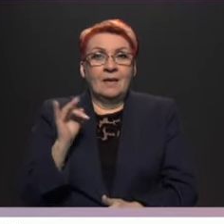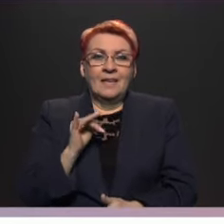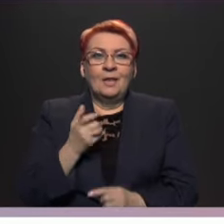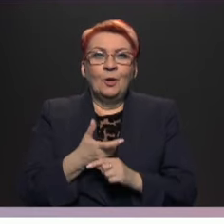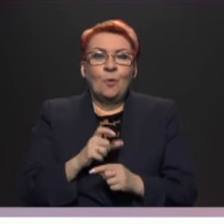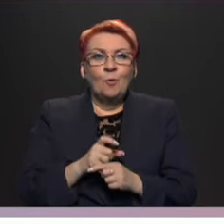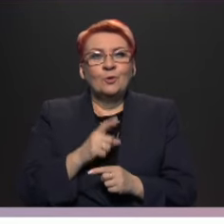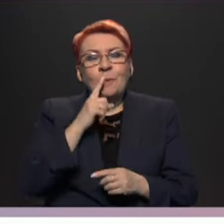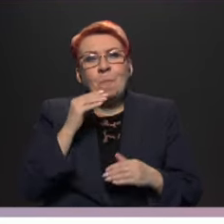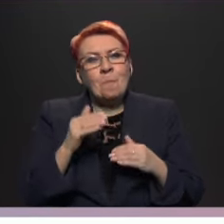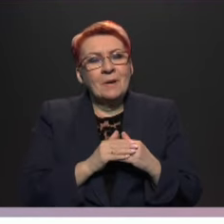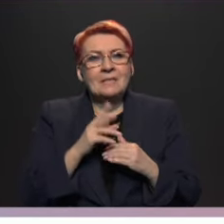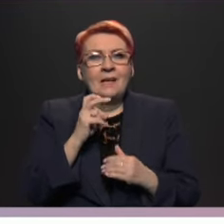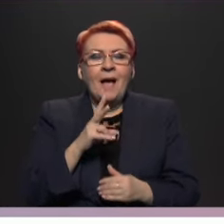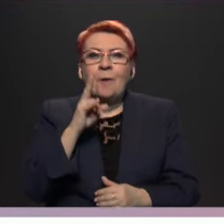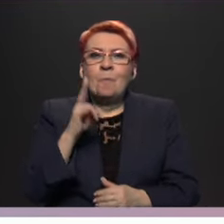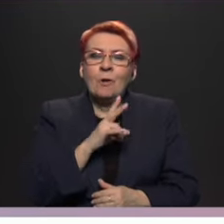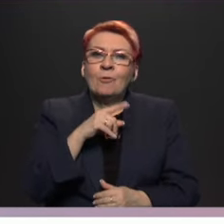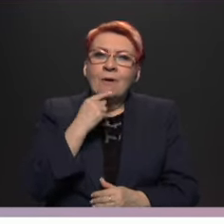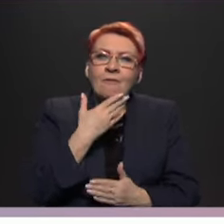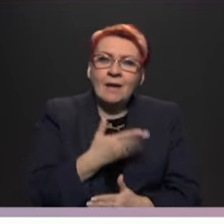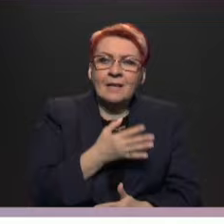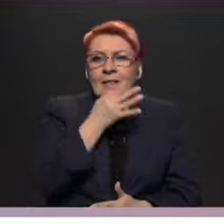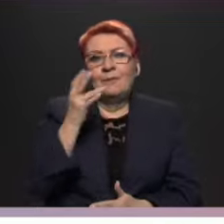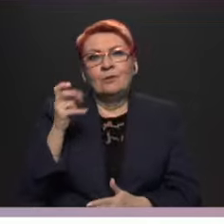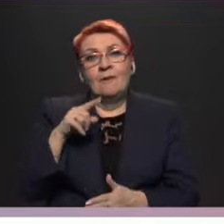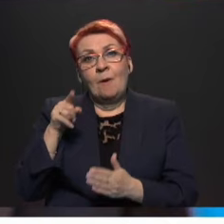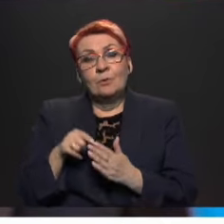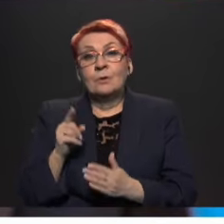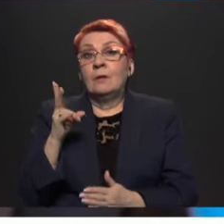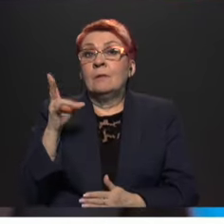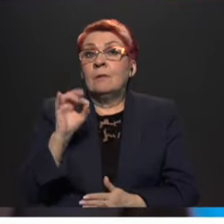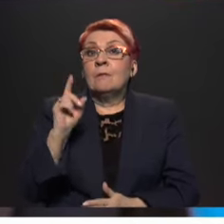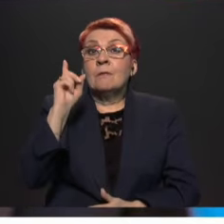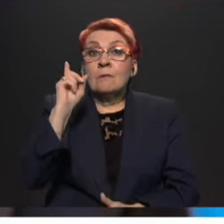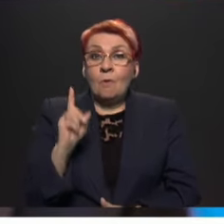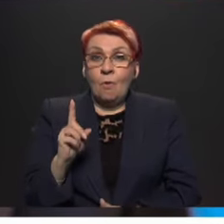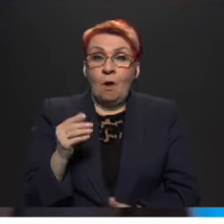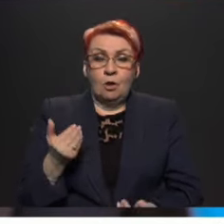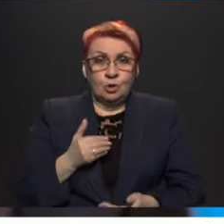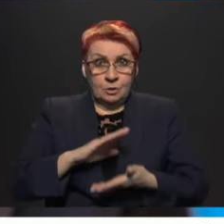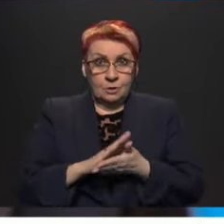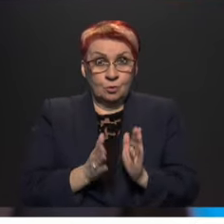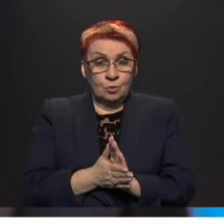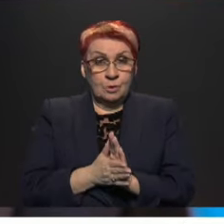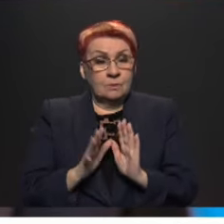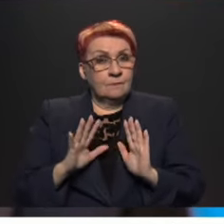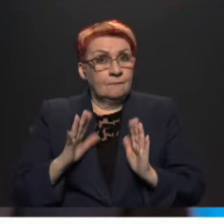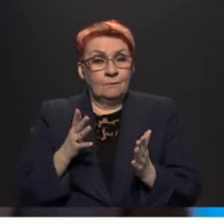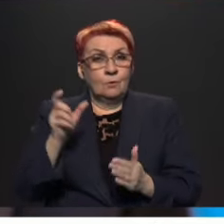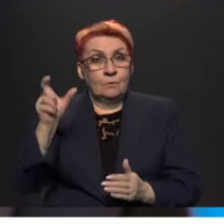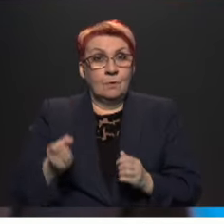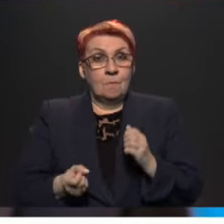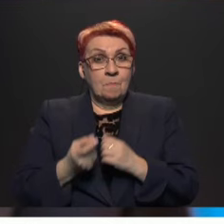близко то, как батюшка говорит, отвечает на вопросы, но вот жизненная ситуация появилась в жизни